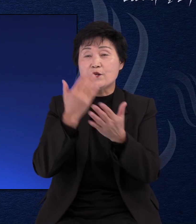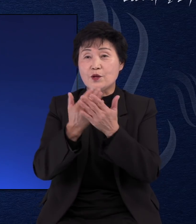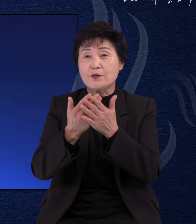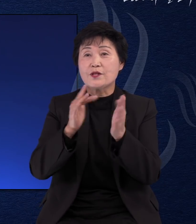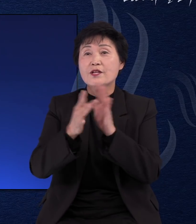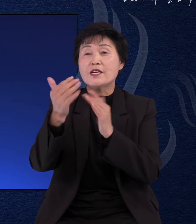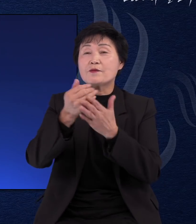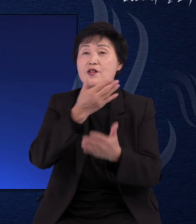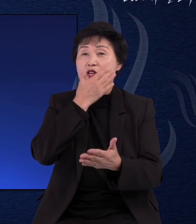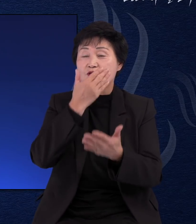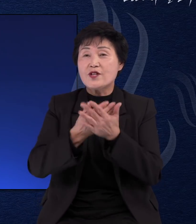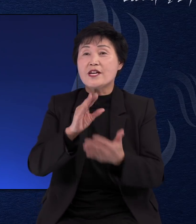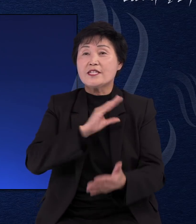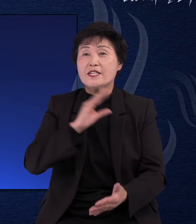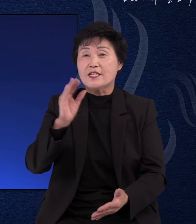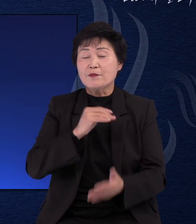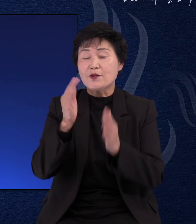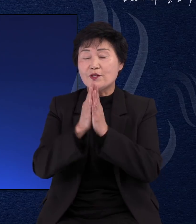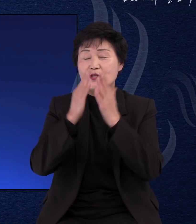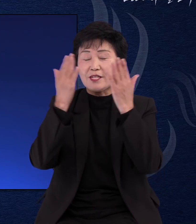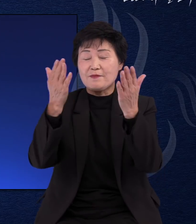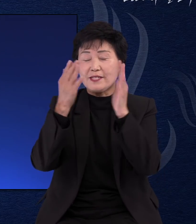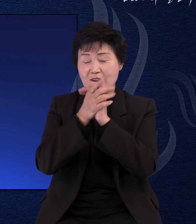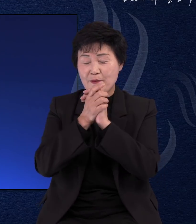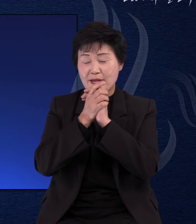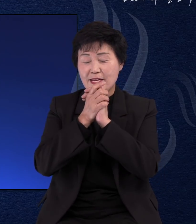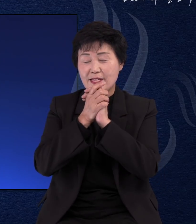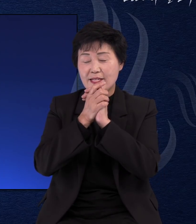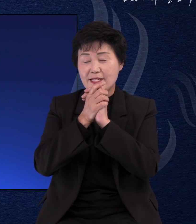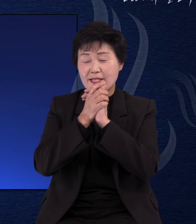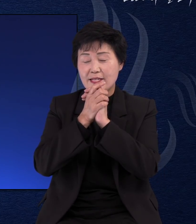이름으로 기도드렸사옵나이다. 아멘.